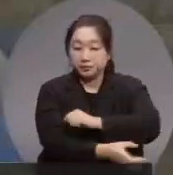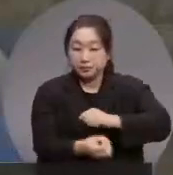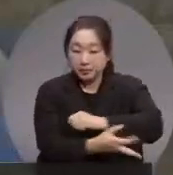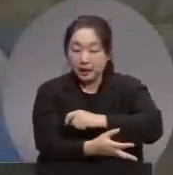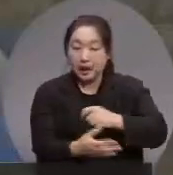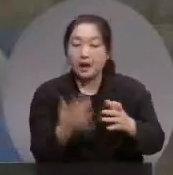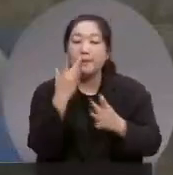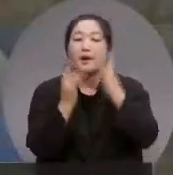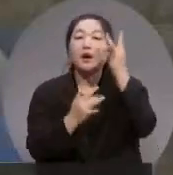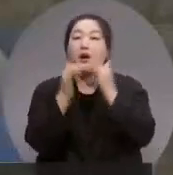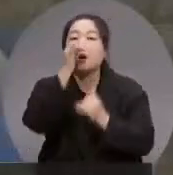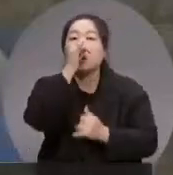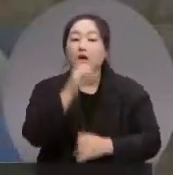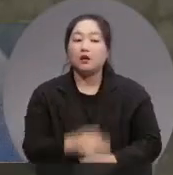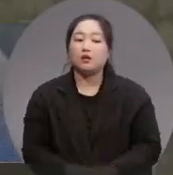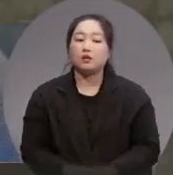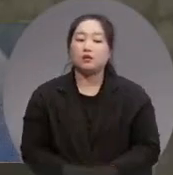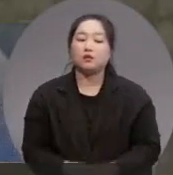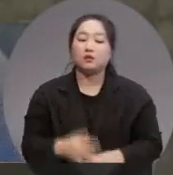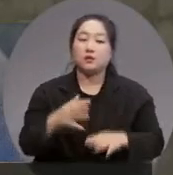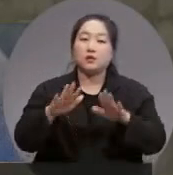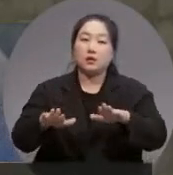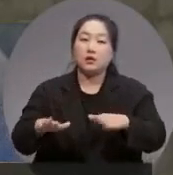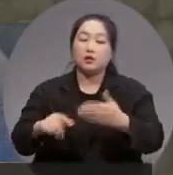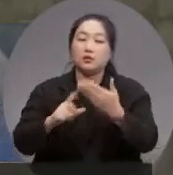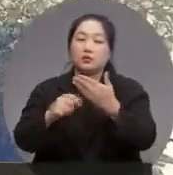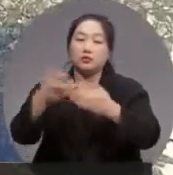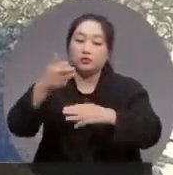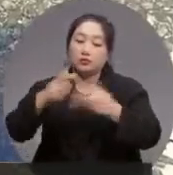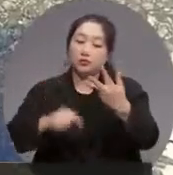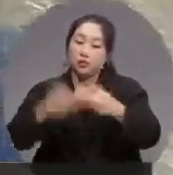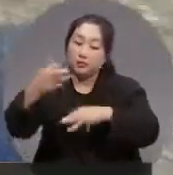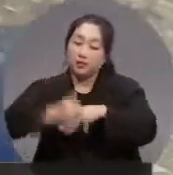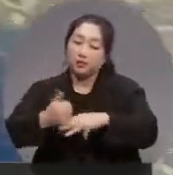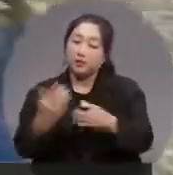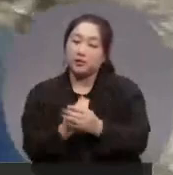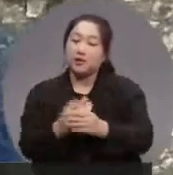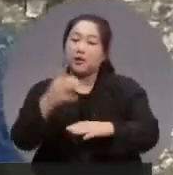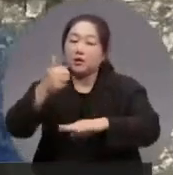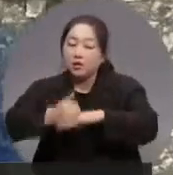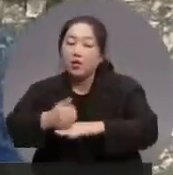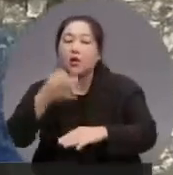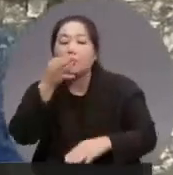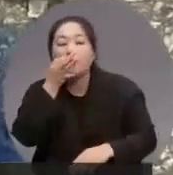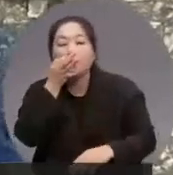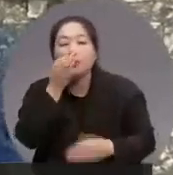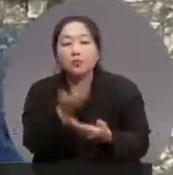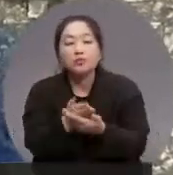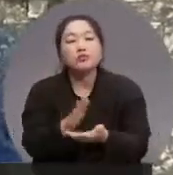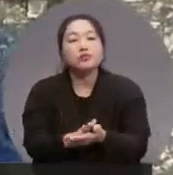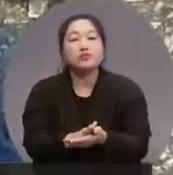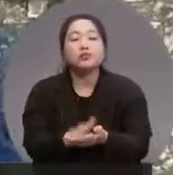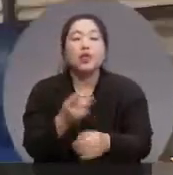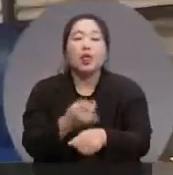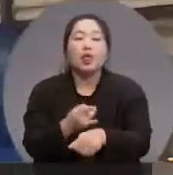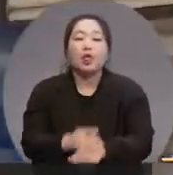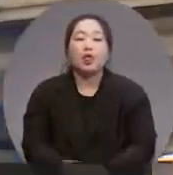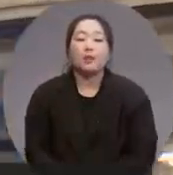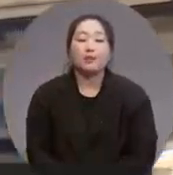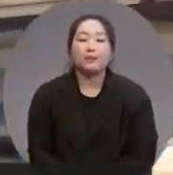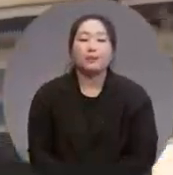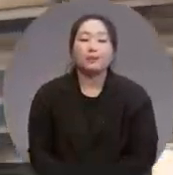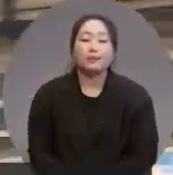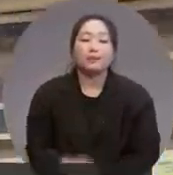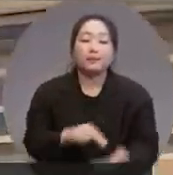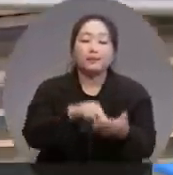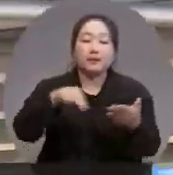일부 이제 빠진 게 있다 그런 얘기거든요. 한 이달 말쯤이면 이제 끝나는데 그때 그 결과 나오는 걸 보고 보수 보강을.